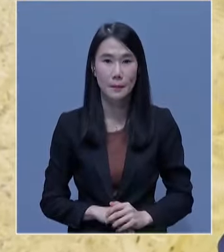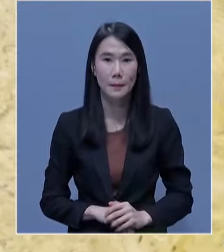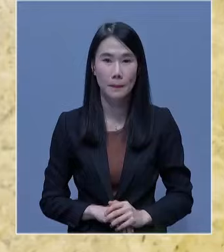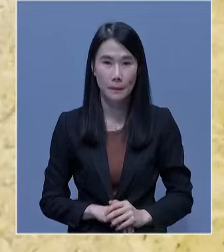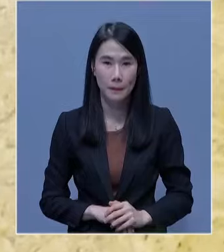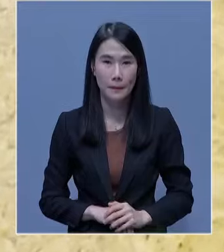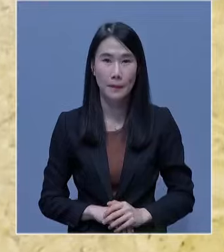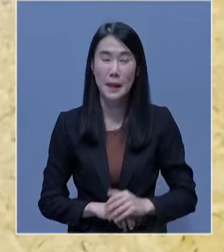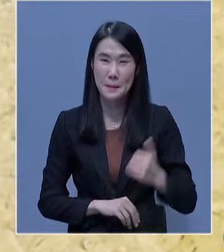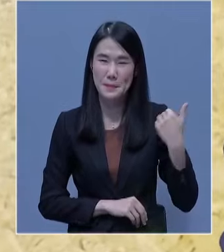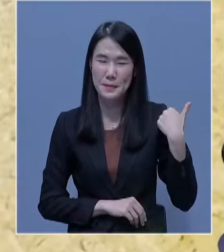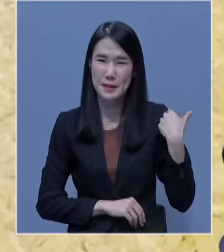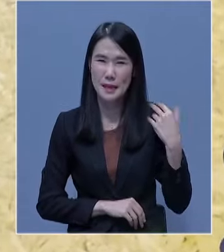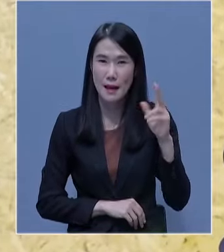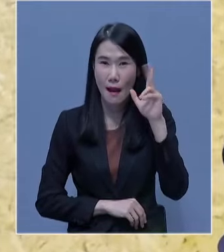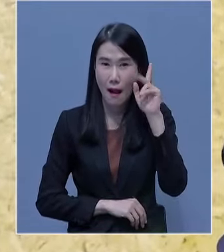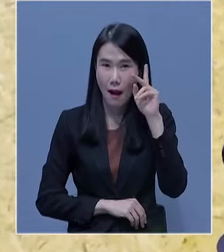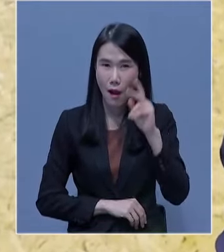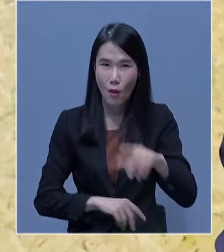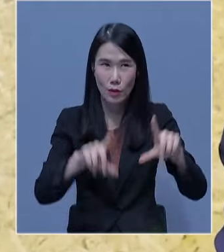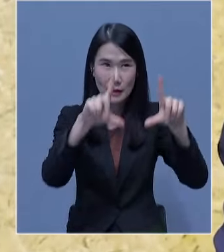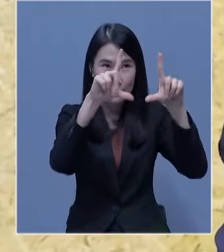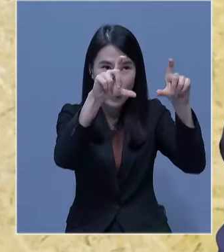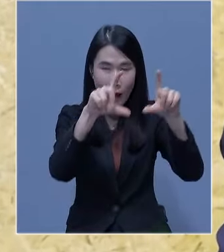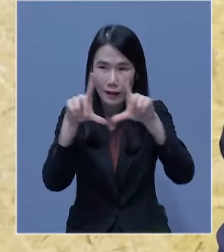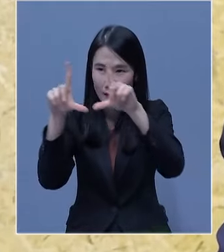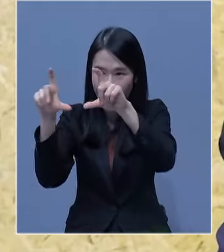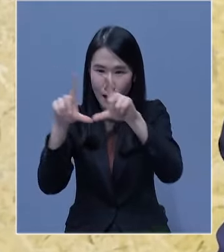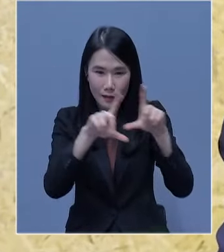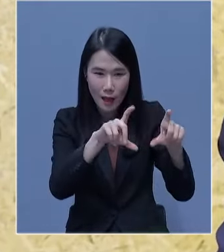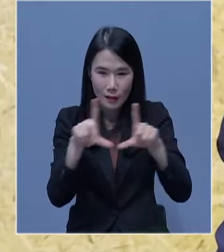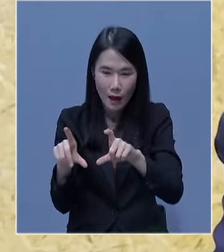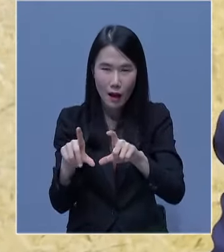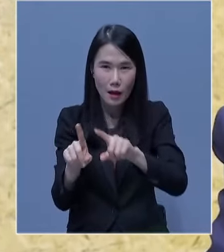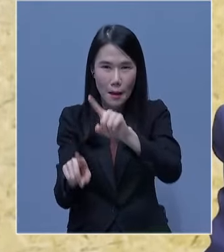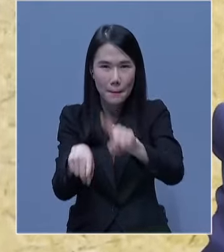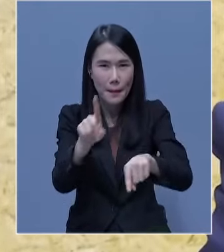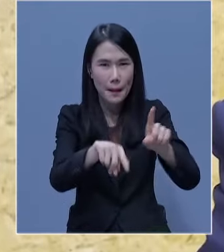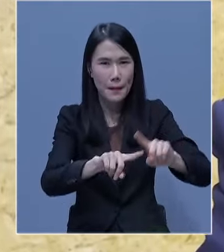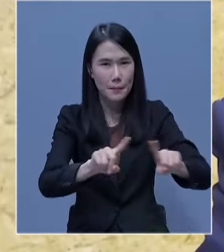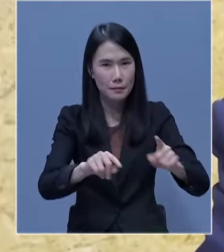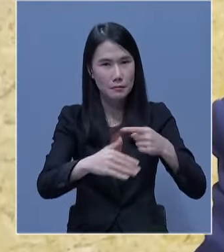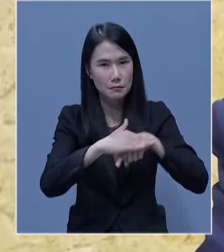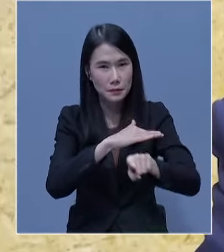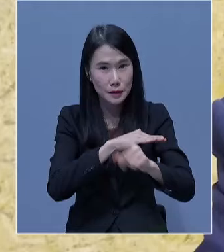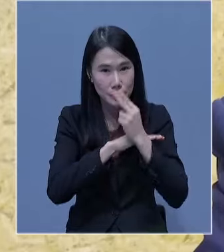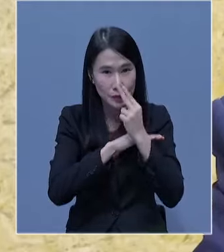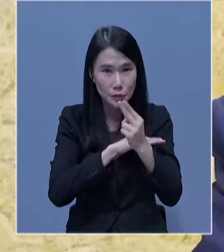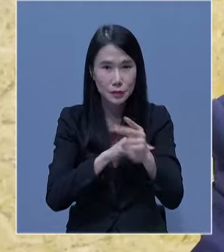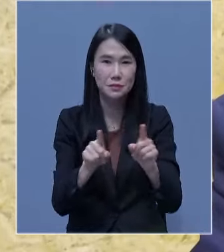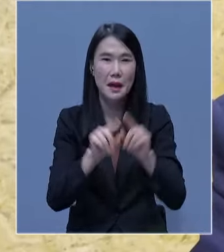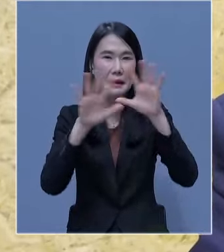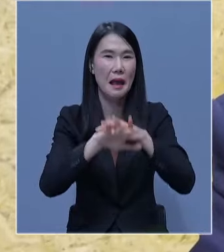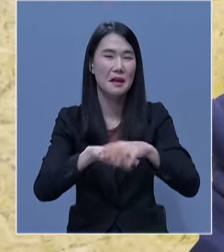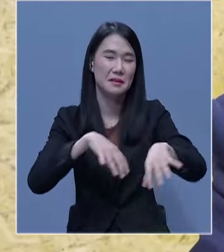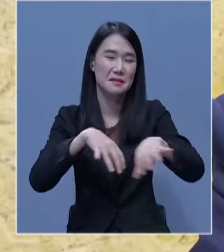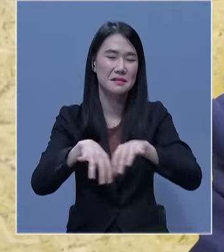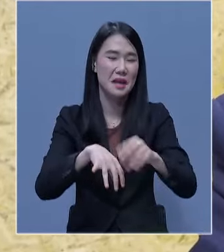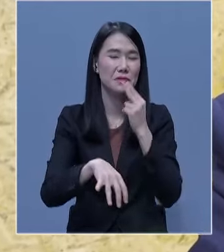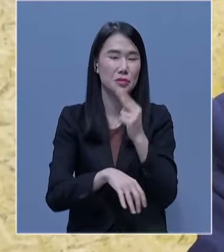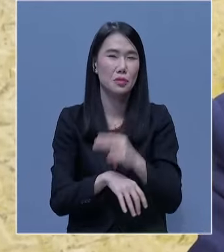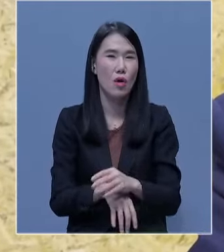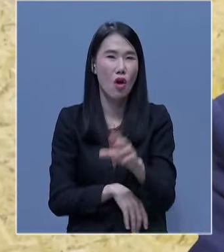คือสื่อบางสำนักไปถ่ายทั้งบนคนรอกองที่เขาเจาะแสดงว่าการที่เขาไปเจาะเขาแต่งละครไว้เรียบร้อยแล้วมีการเอาข้